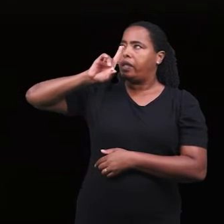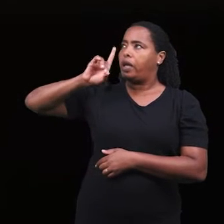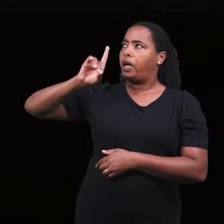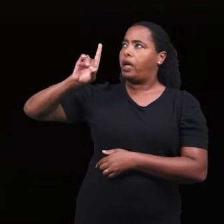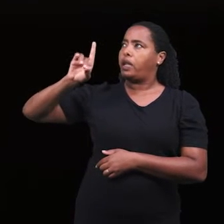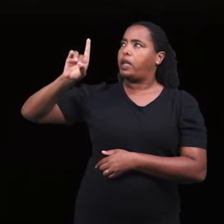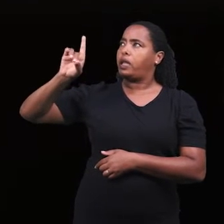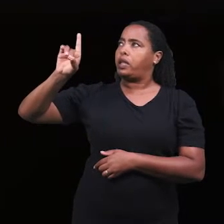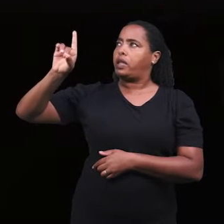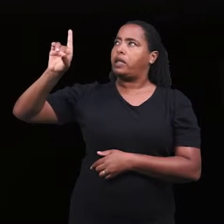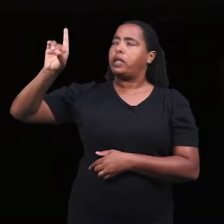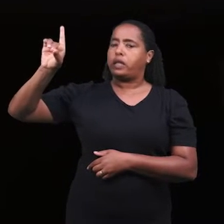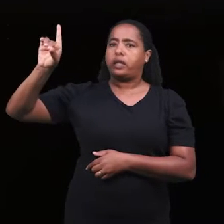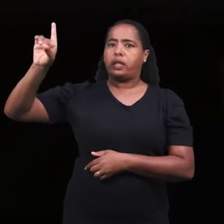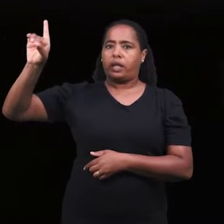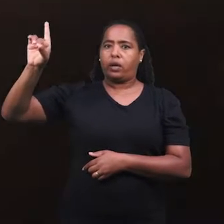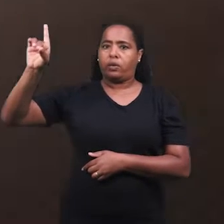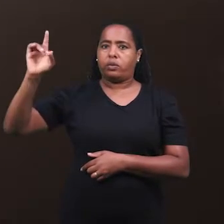Он Альфа.